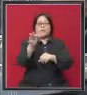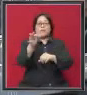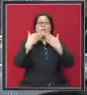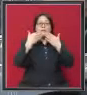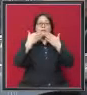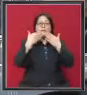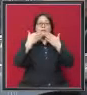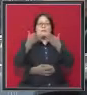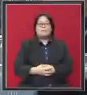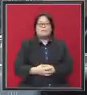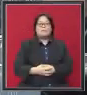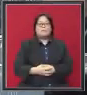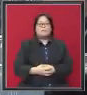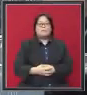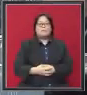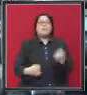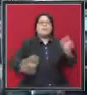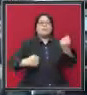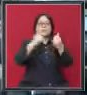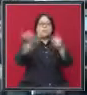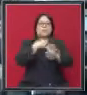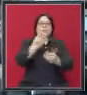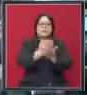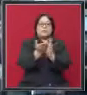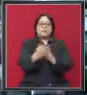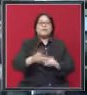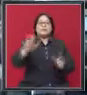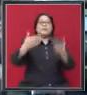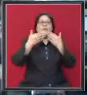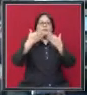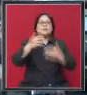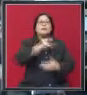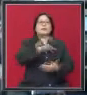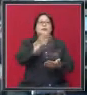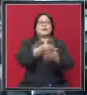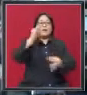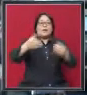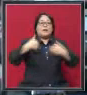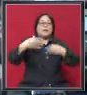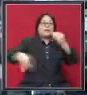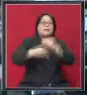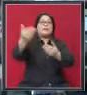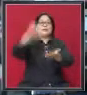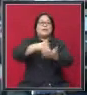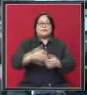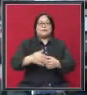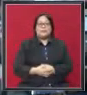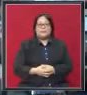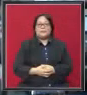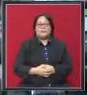COVID-19. Terima kasih. Terima kasih. Sokong bajet ke tu? Terima kasih Yang Berhormat Menteri Kewangan. Kalau ada tambah lagi.